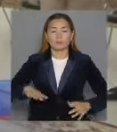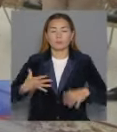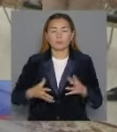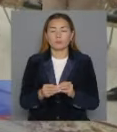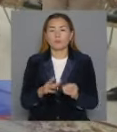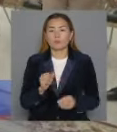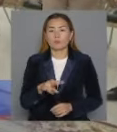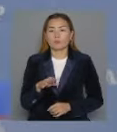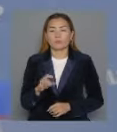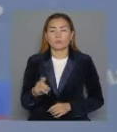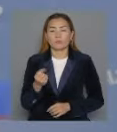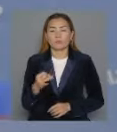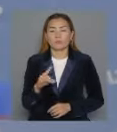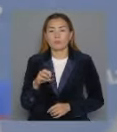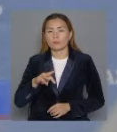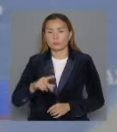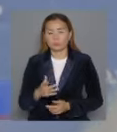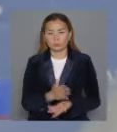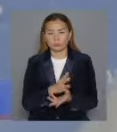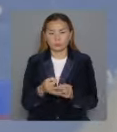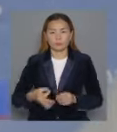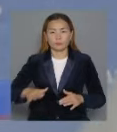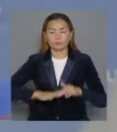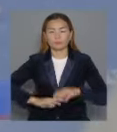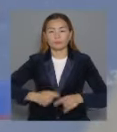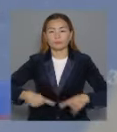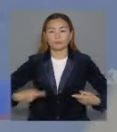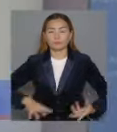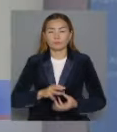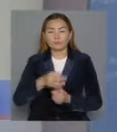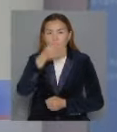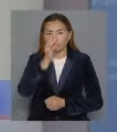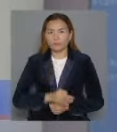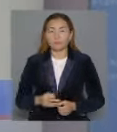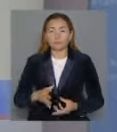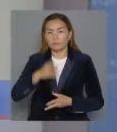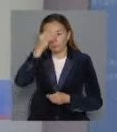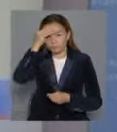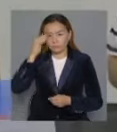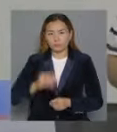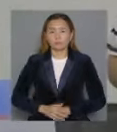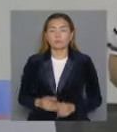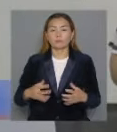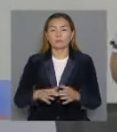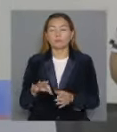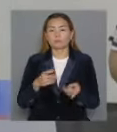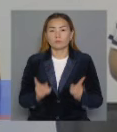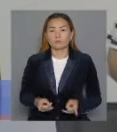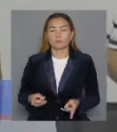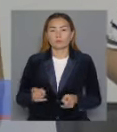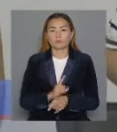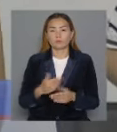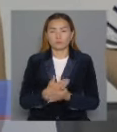Семинар-тренингті волонтер Мейрамгүл Есниязова жүргізді. Ол бұл саладағы бірнеше жылдық тәжірибесіне сүйене отырып, еріктілер туралы шынайы және